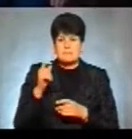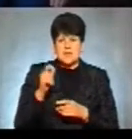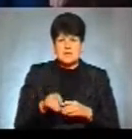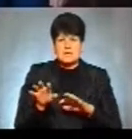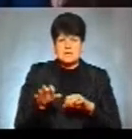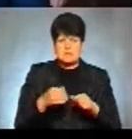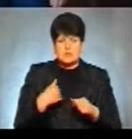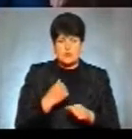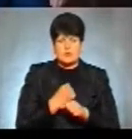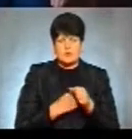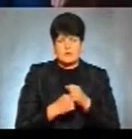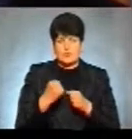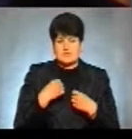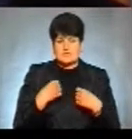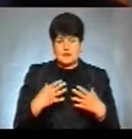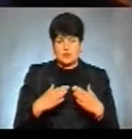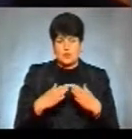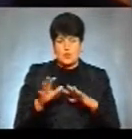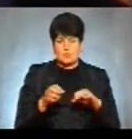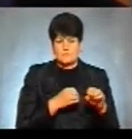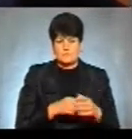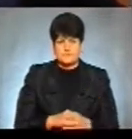його на Великодні свята до себе додому.